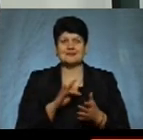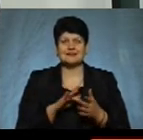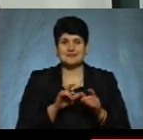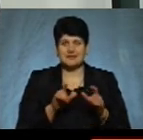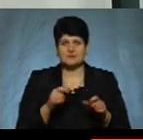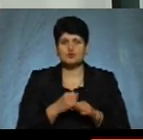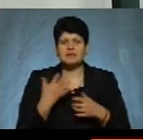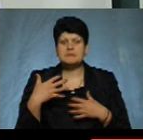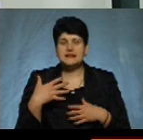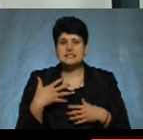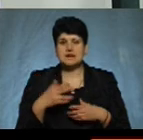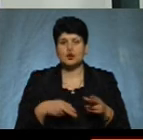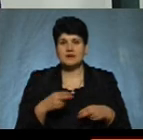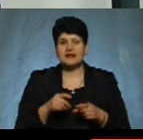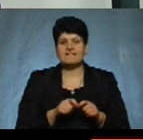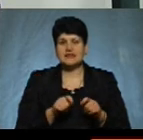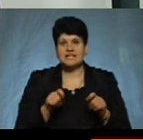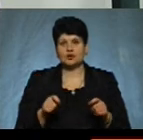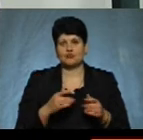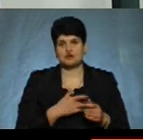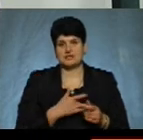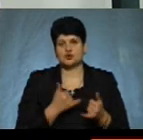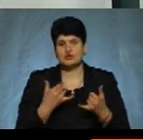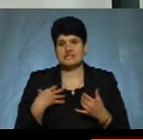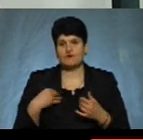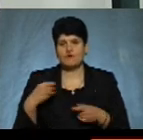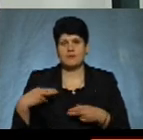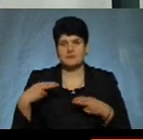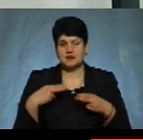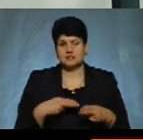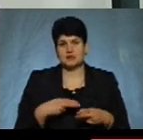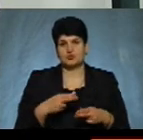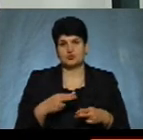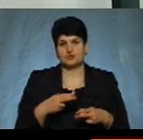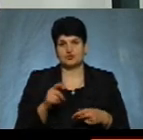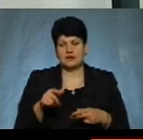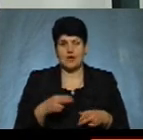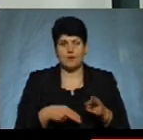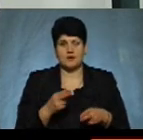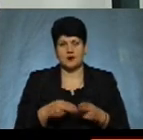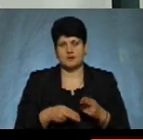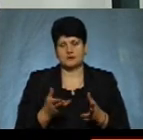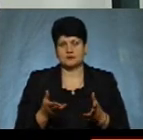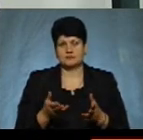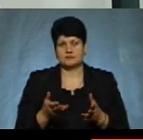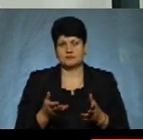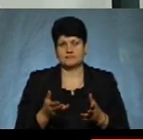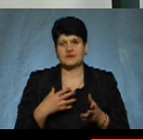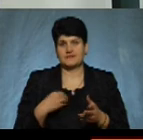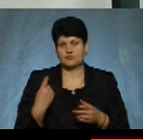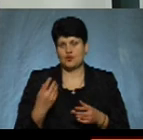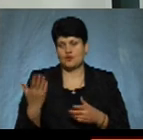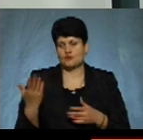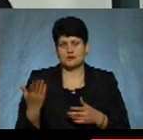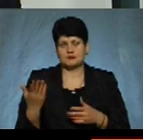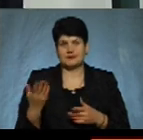50 операцій на відкритому серці. Сьогодні з Львова до нас приїжджають пацієнти оперувати, у нас оперуються пацієнти з Львівської області,